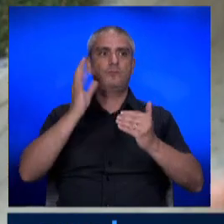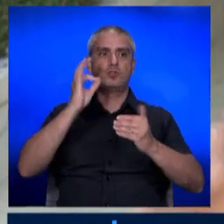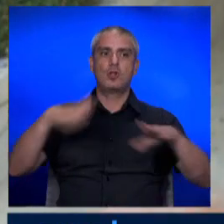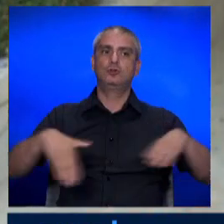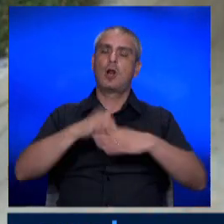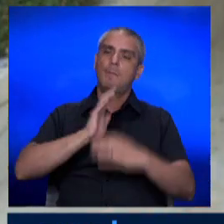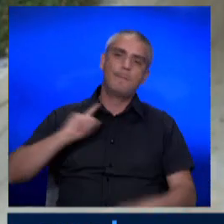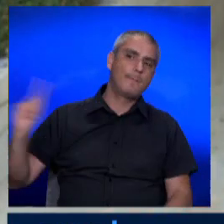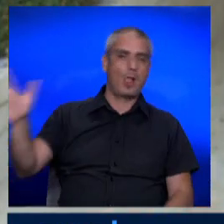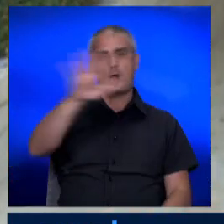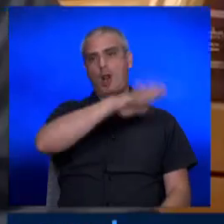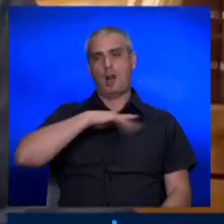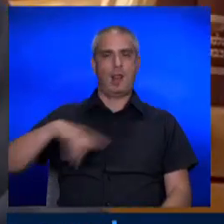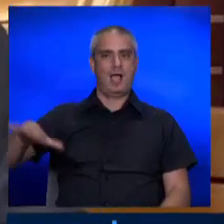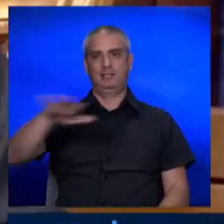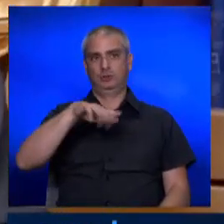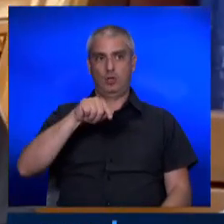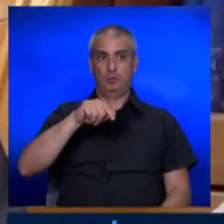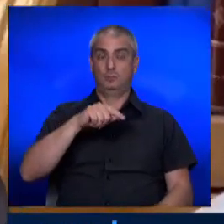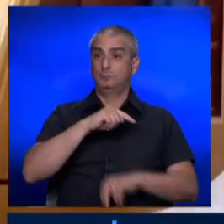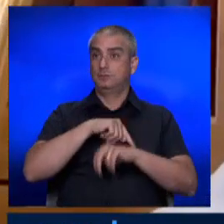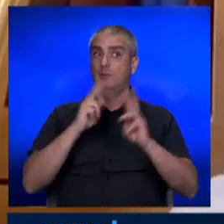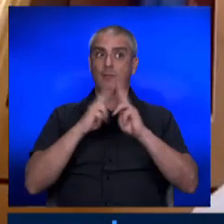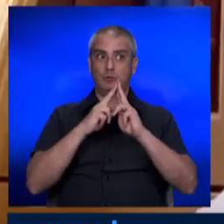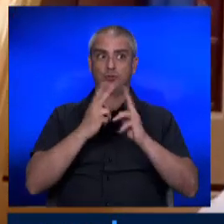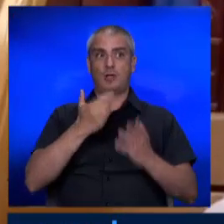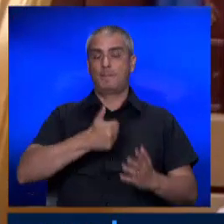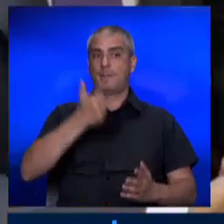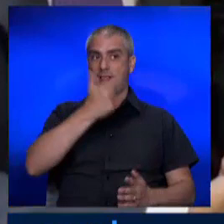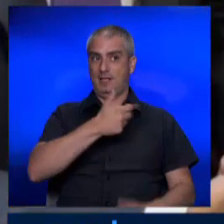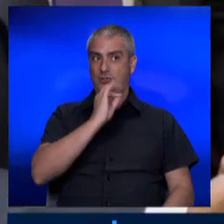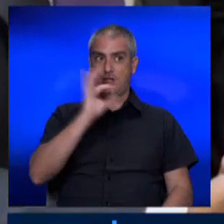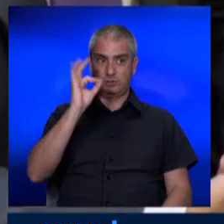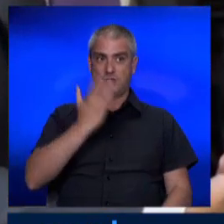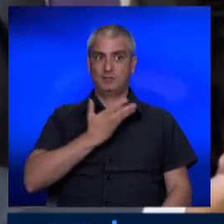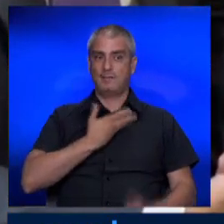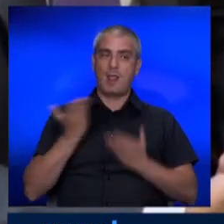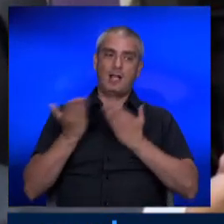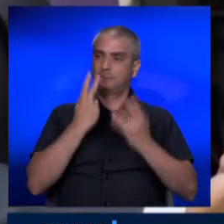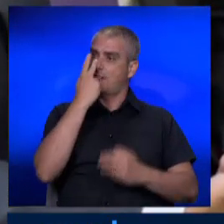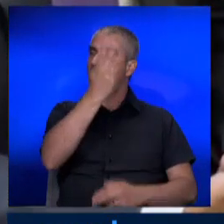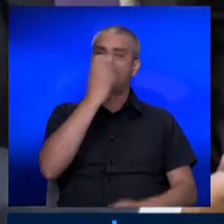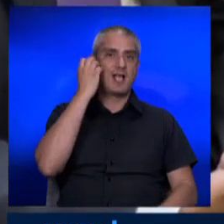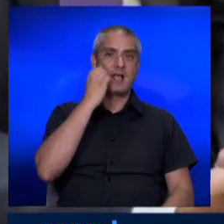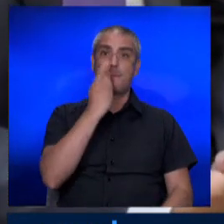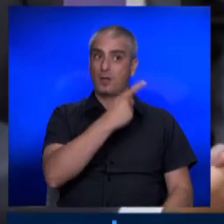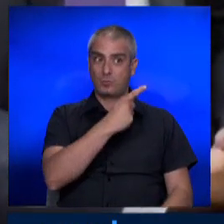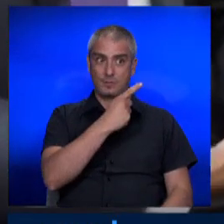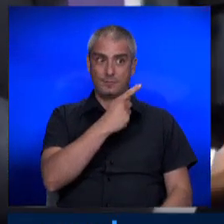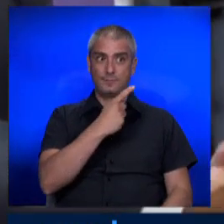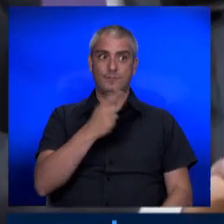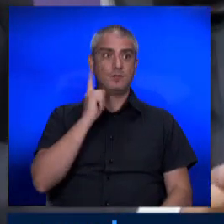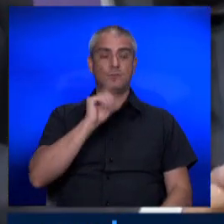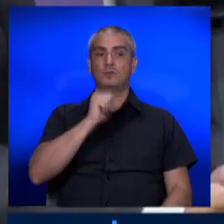שלום בכל מדינות האזור. במהלך הפגישה קיבל מנהיגה רוחני של ש"ס הזמנה לאיחוד האמירויות. The first name